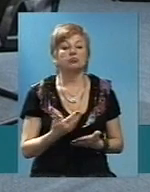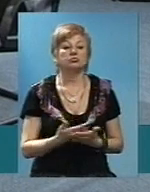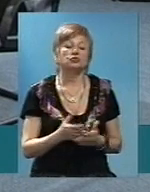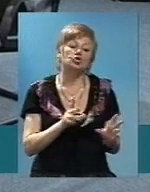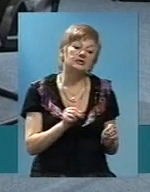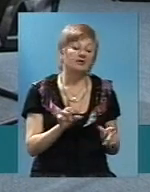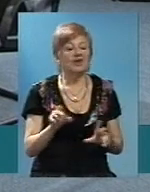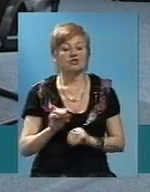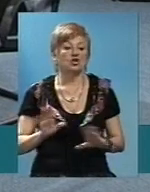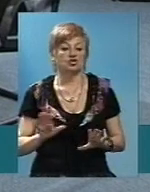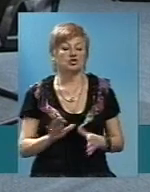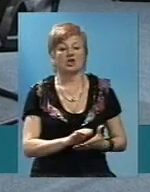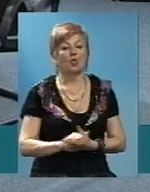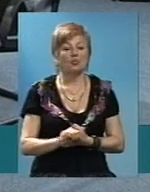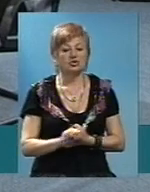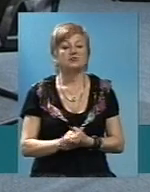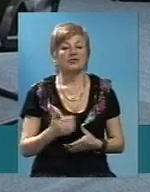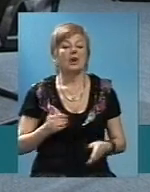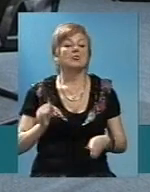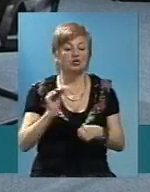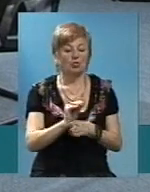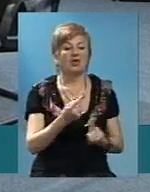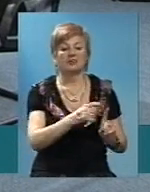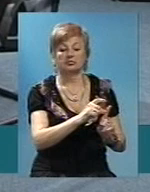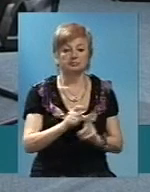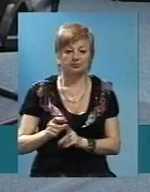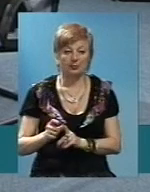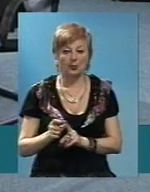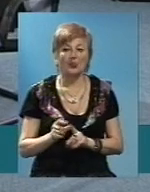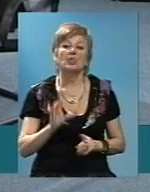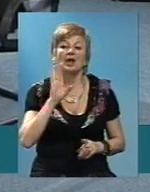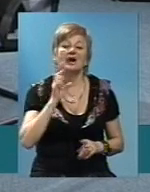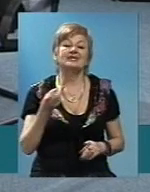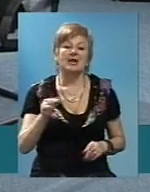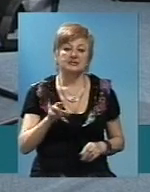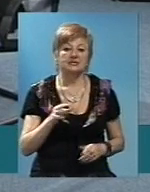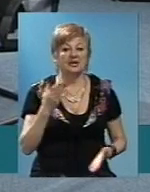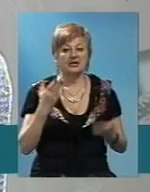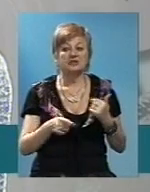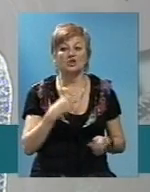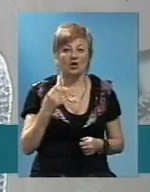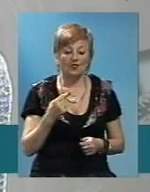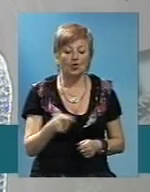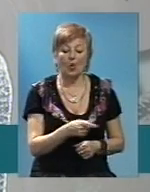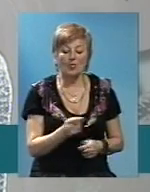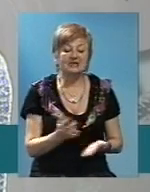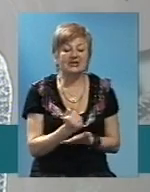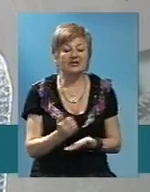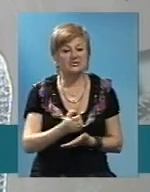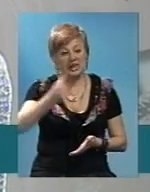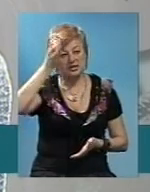або нещасливе суспільство. Я б ще додав би ось такий компонент. Настя, ось якщо говорити про процес здобуття